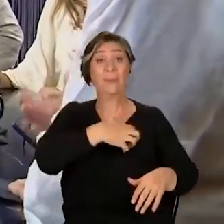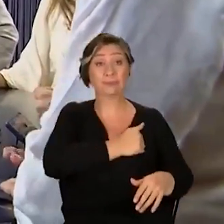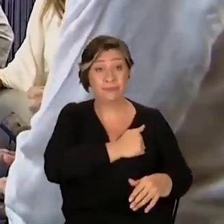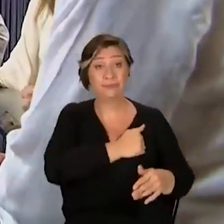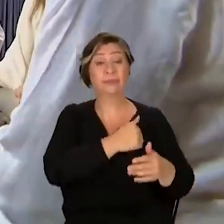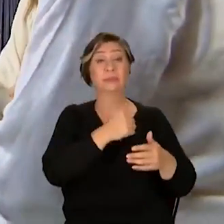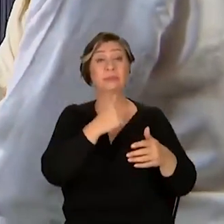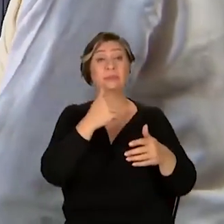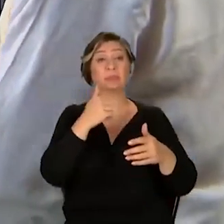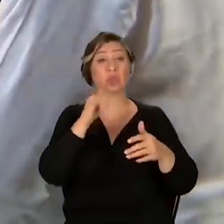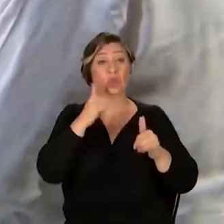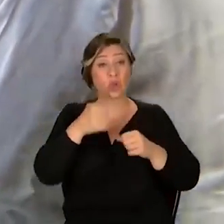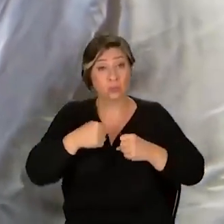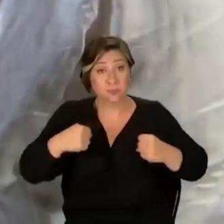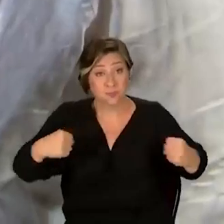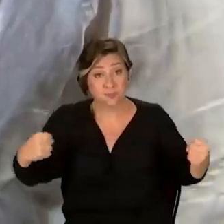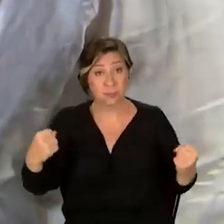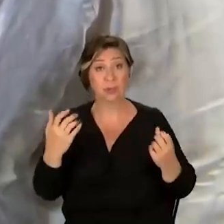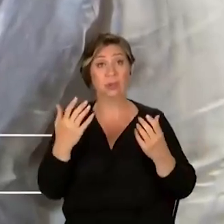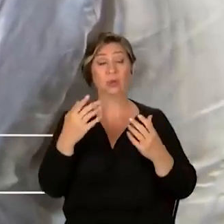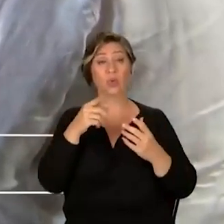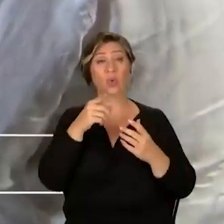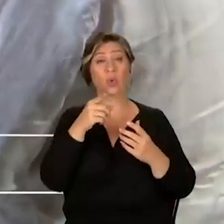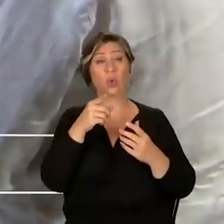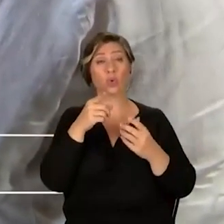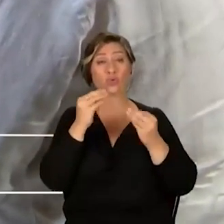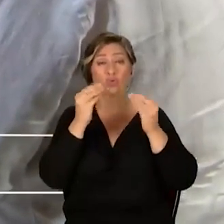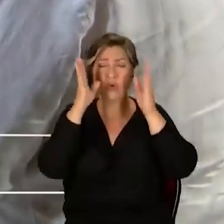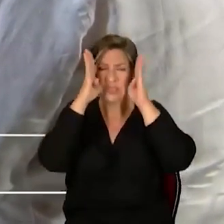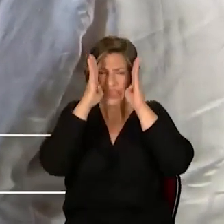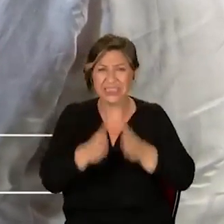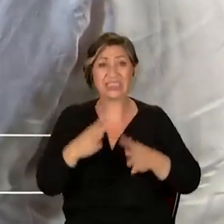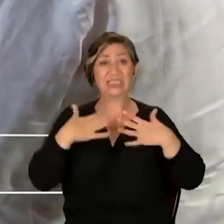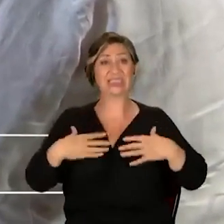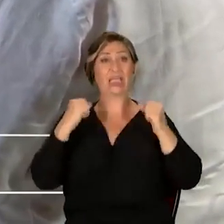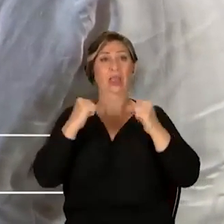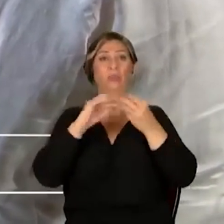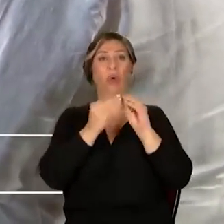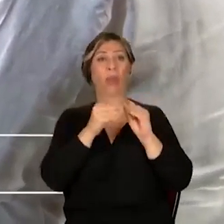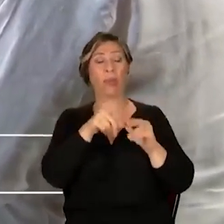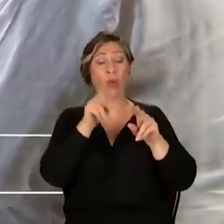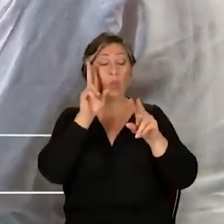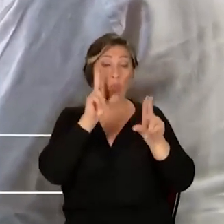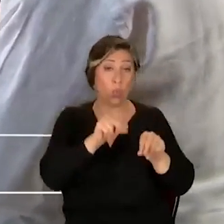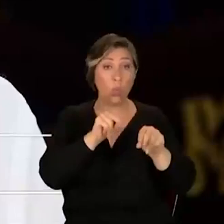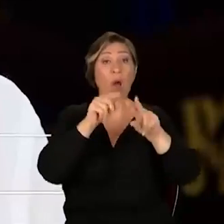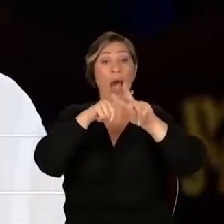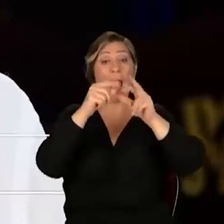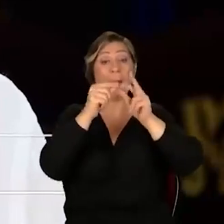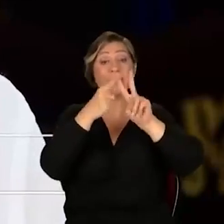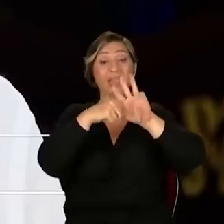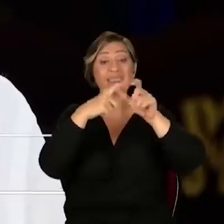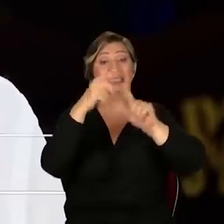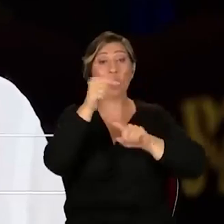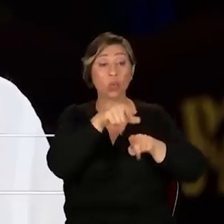krizleri, kilo alımı, o çok ciddi bir sağlık sorunu. Onun için onun kadar kötü bir